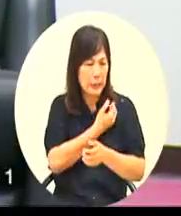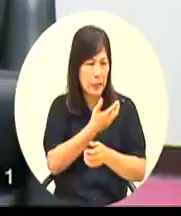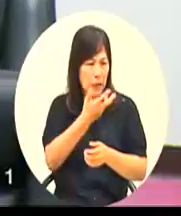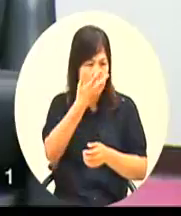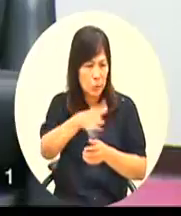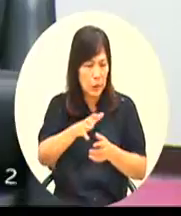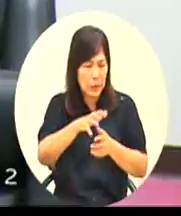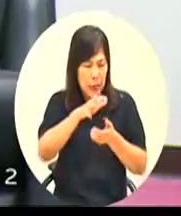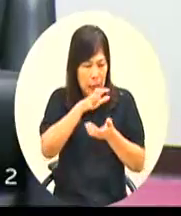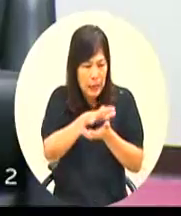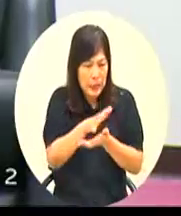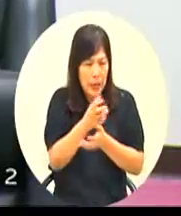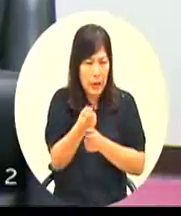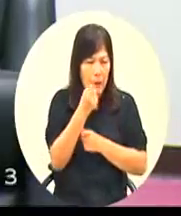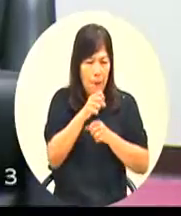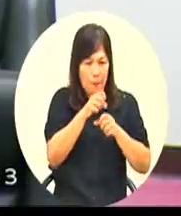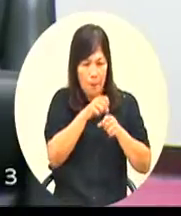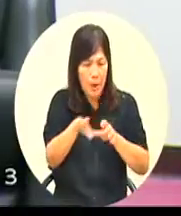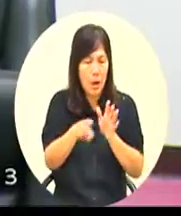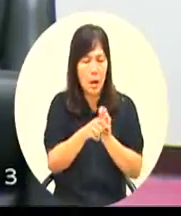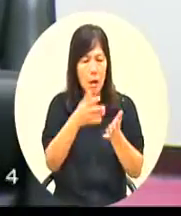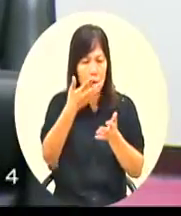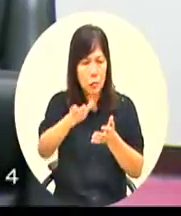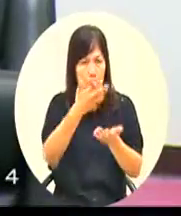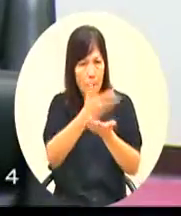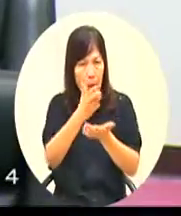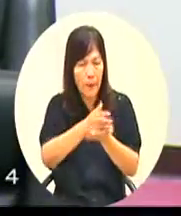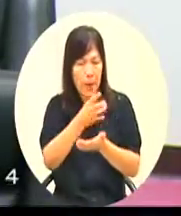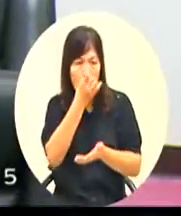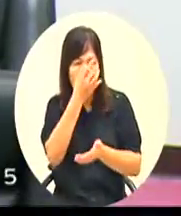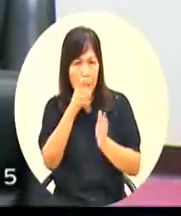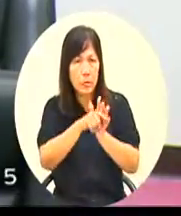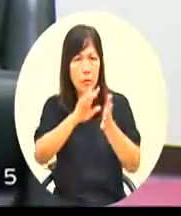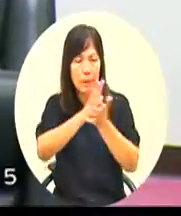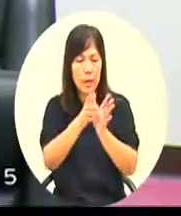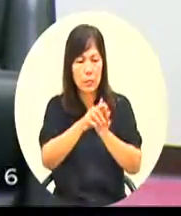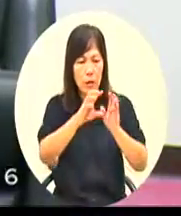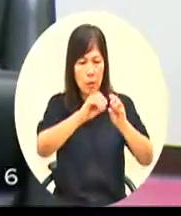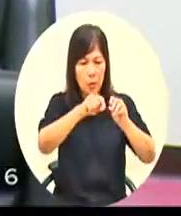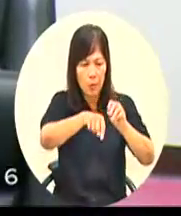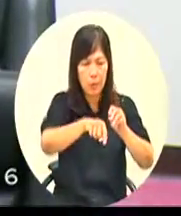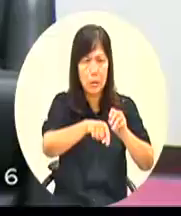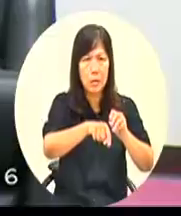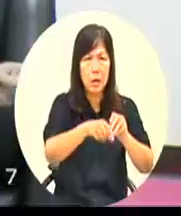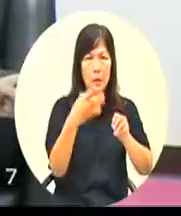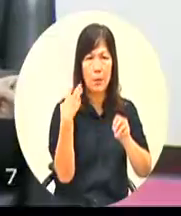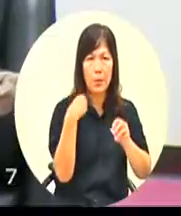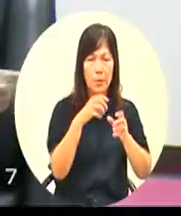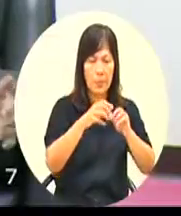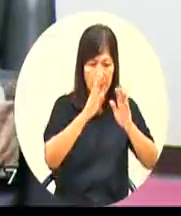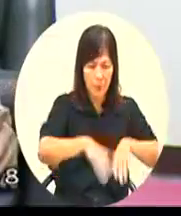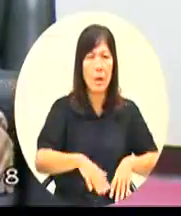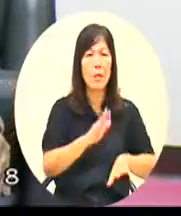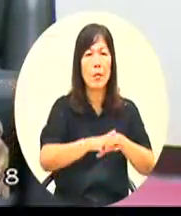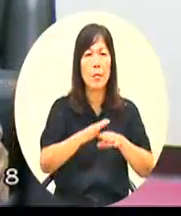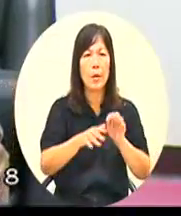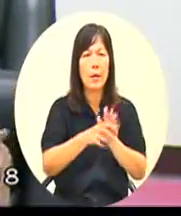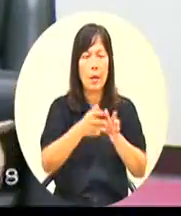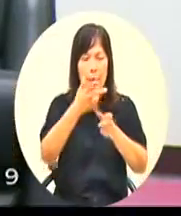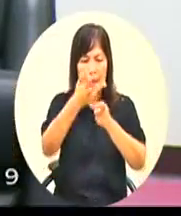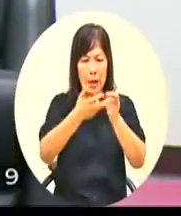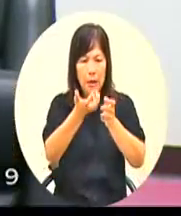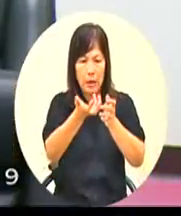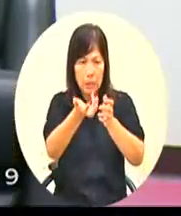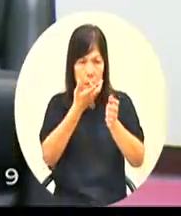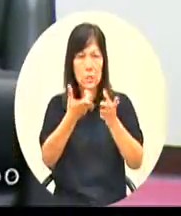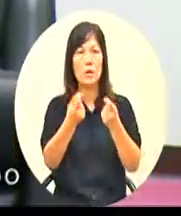力，或者你如果排水做不好的话，是不是就是固定的那个地方它跟8年前一样，就是同样那个地方还